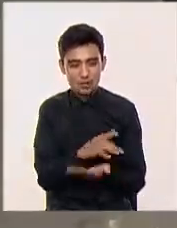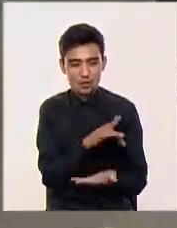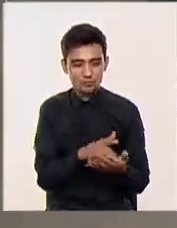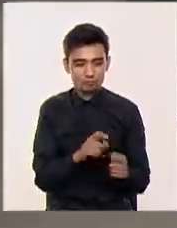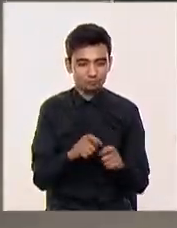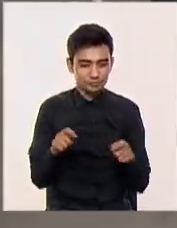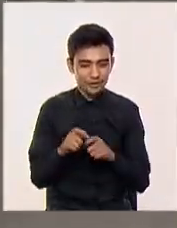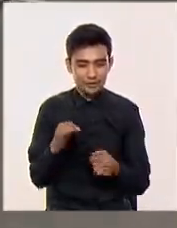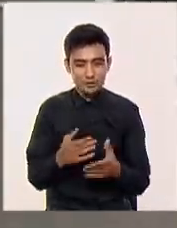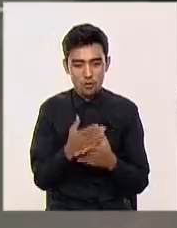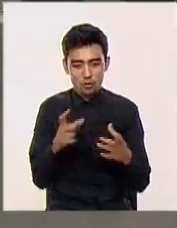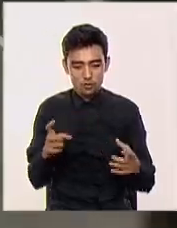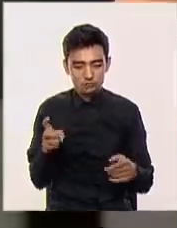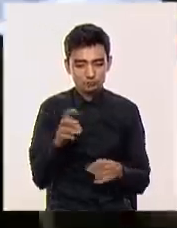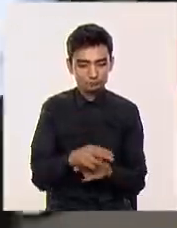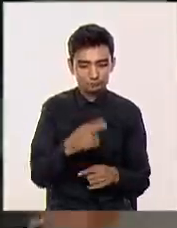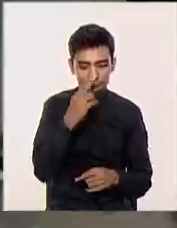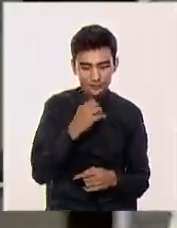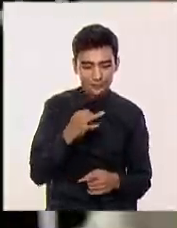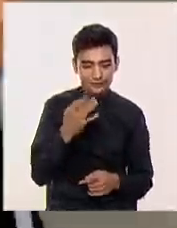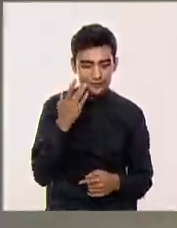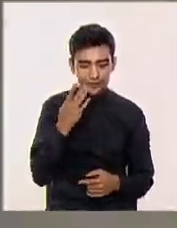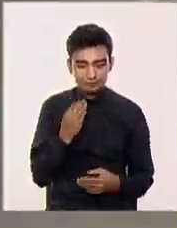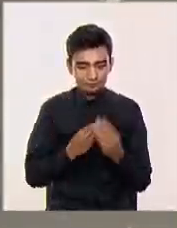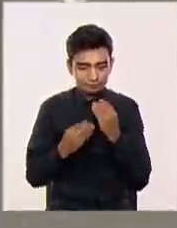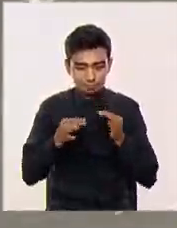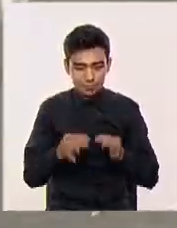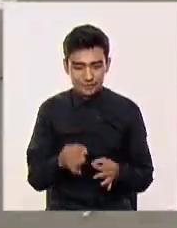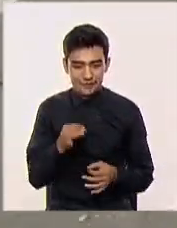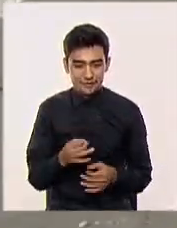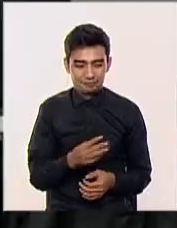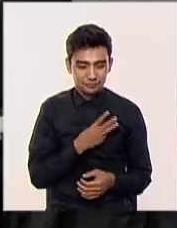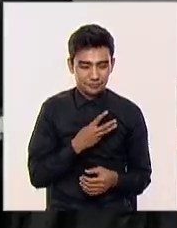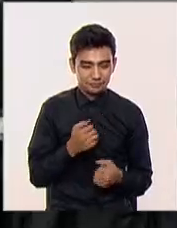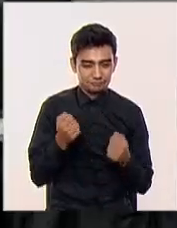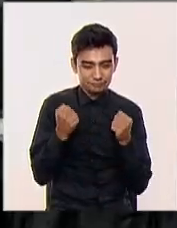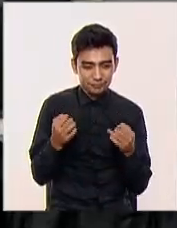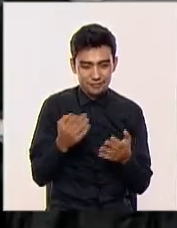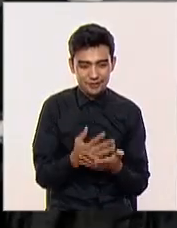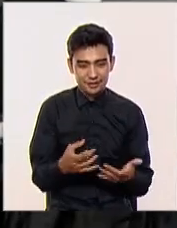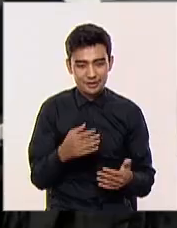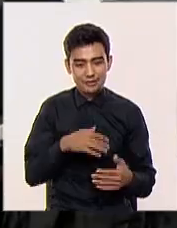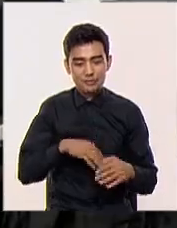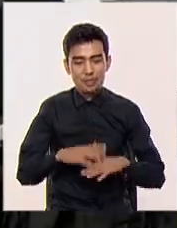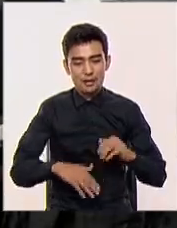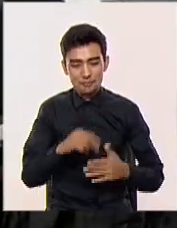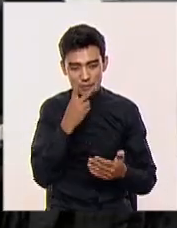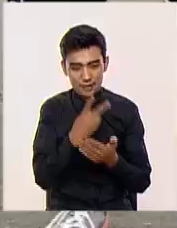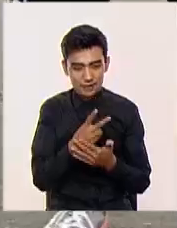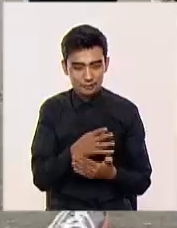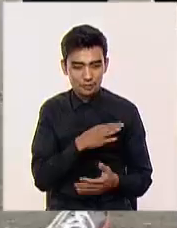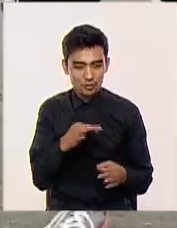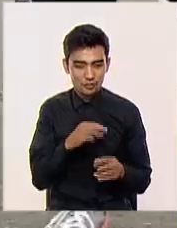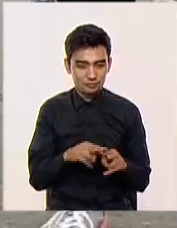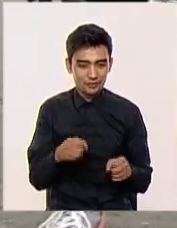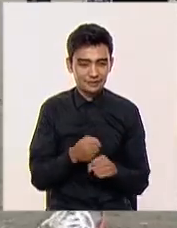можно больше людей приобщились к сбалансированному питанию и физической активности. Как показывает практика, в группе единомышленников